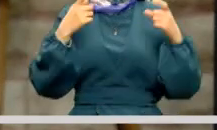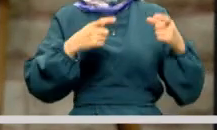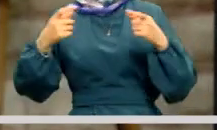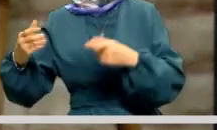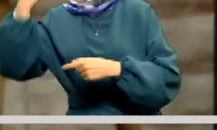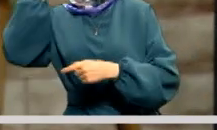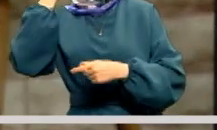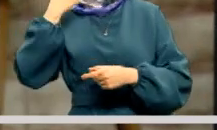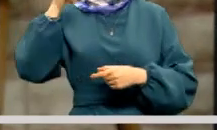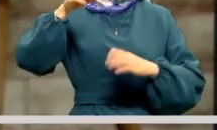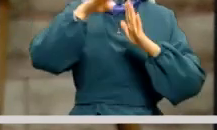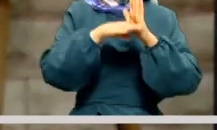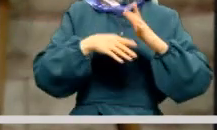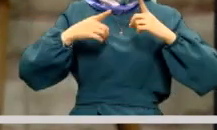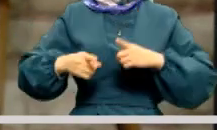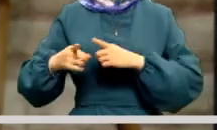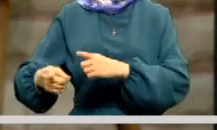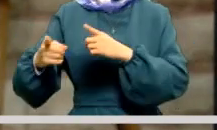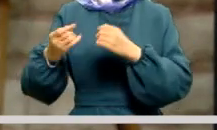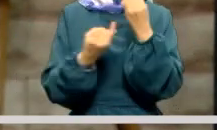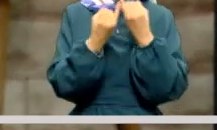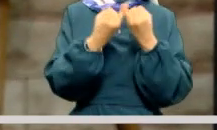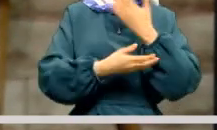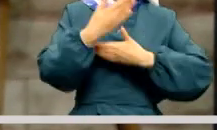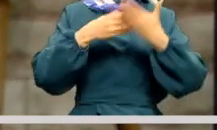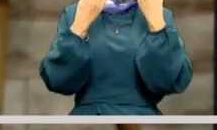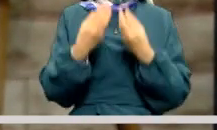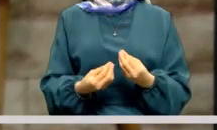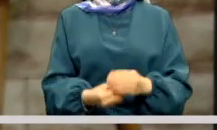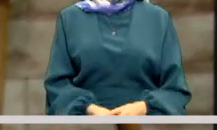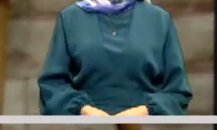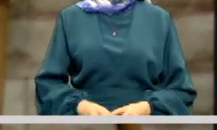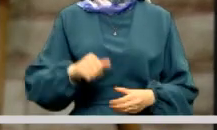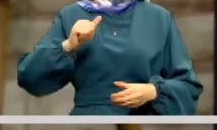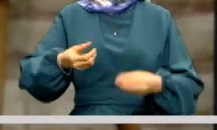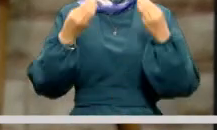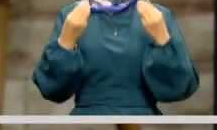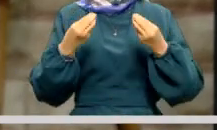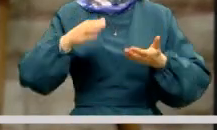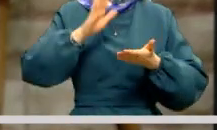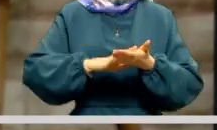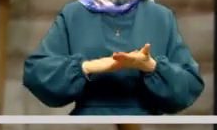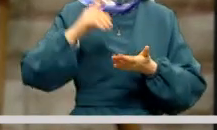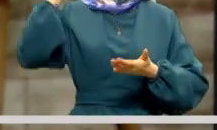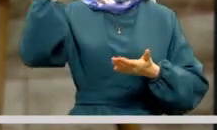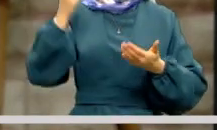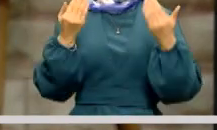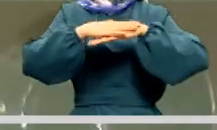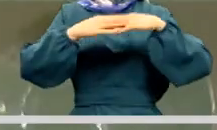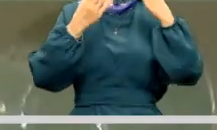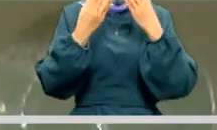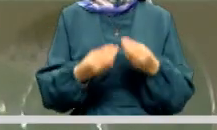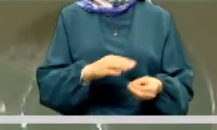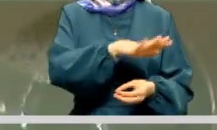takip eden bu programı takip eden kardeşlerimize Öncelikle günün Hayır ve bereketini Cenabı Haktan Nasip etmesini diliyor